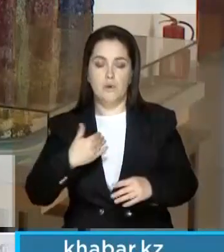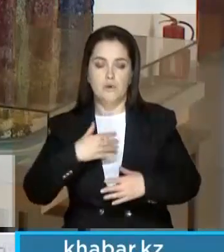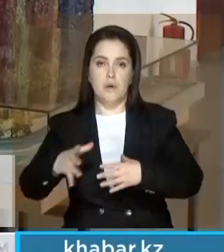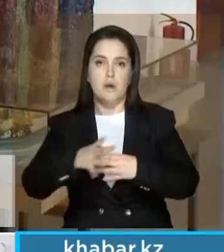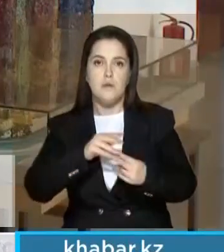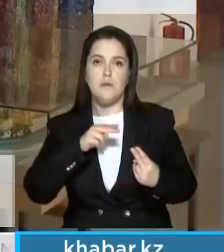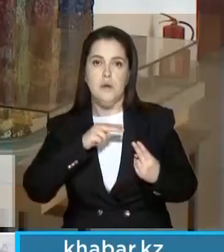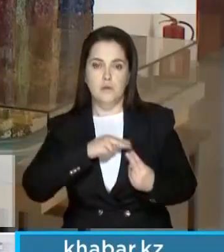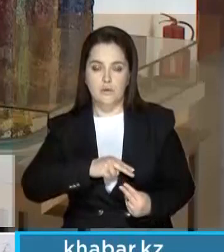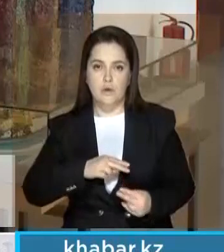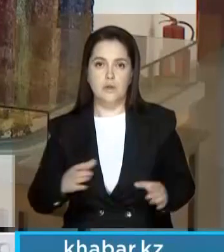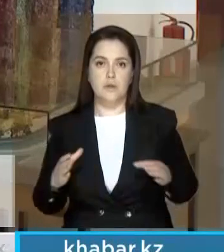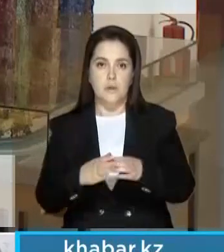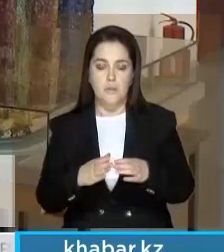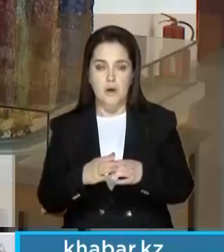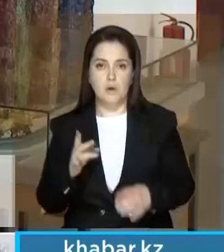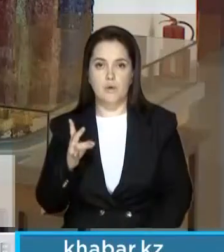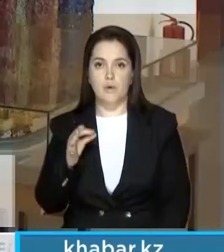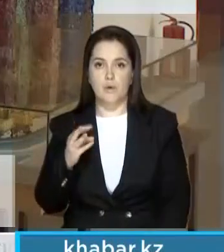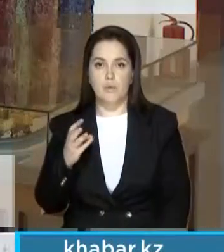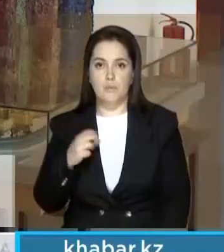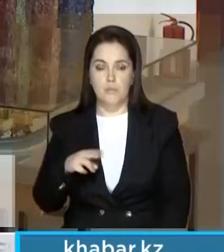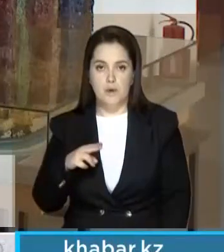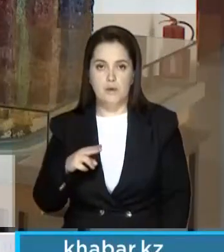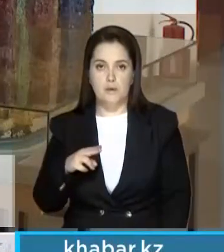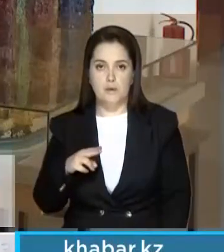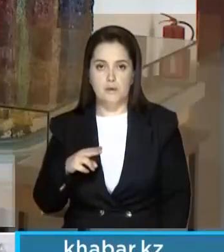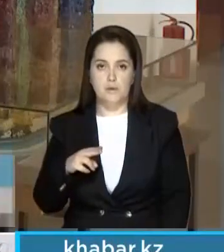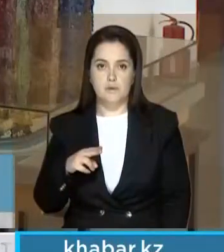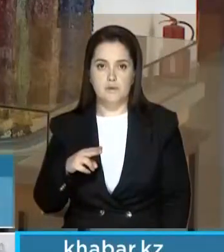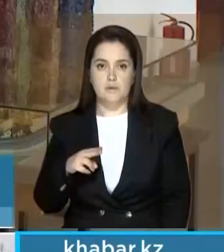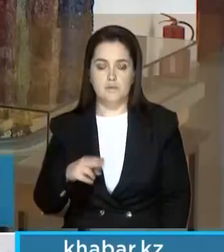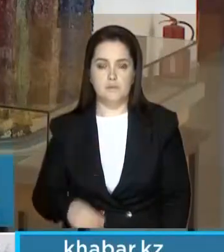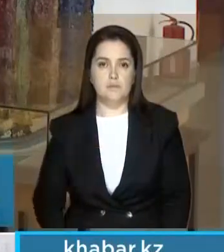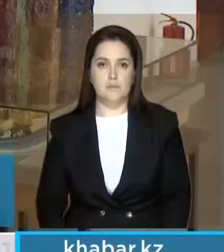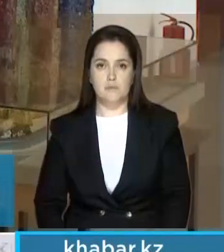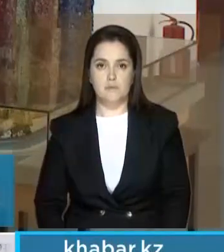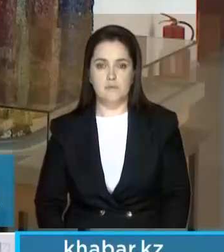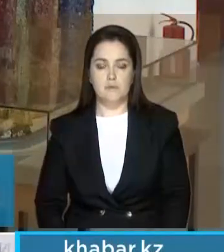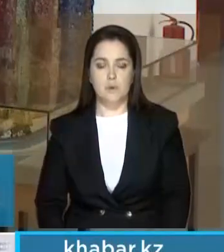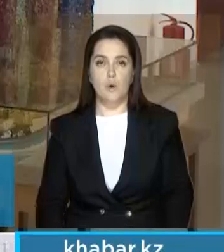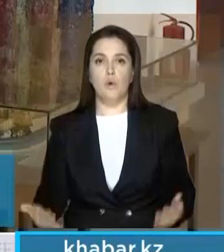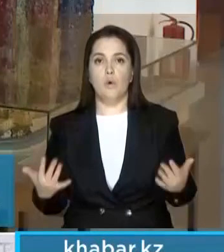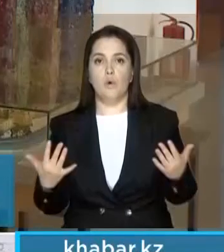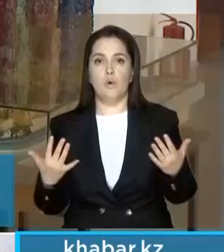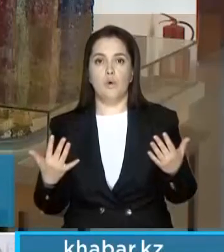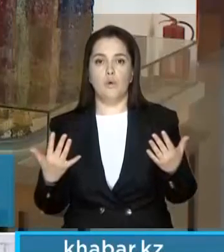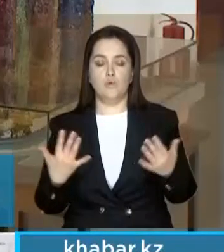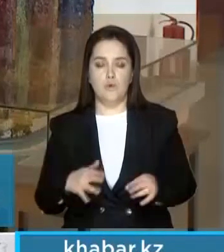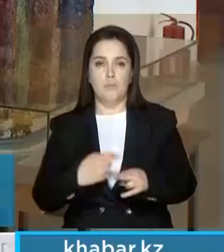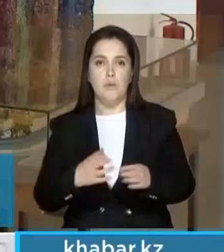сотрудничать с командой Нама потому что уже состоявшаяся